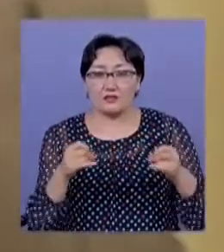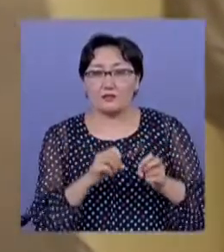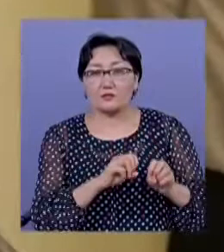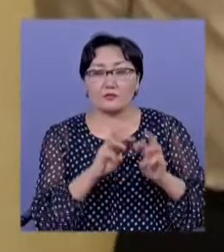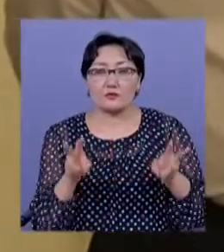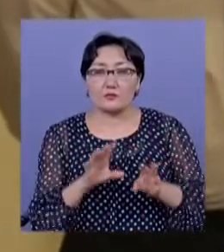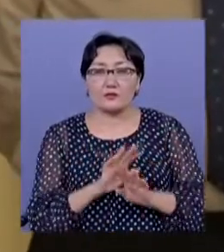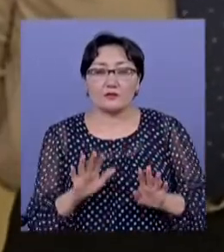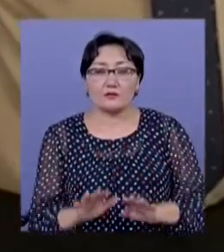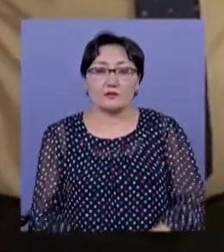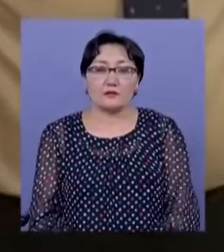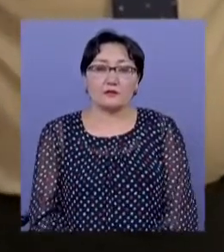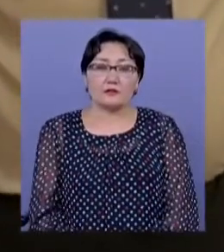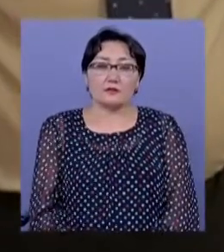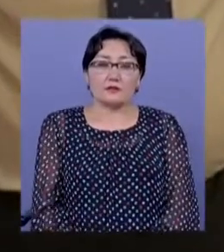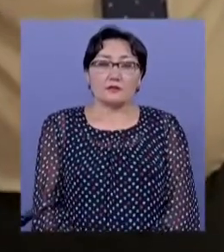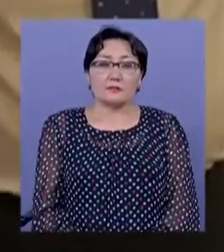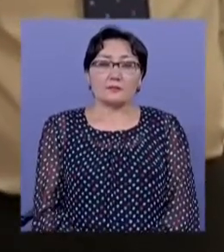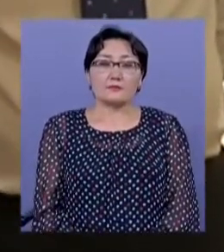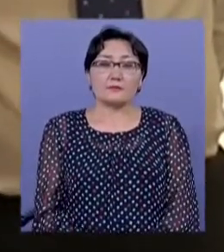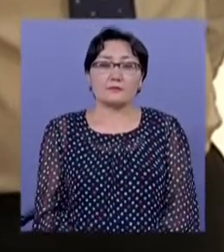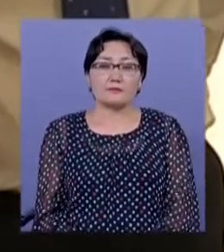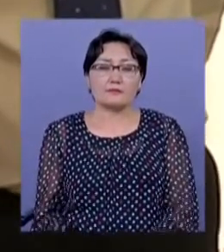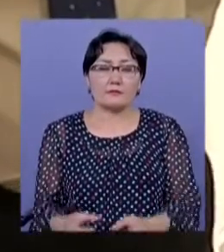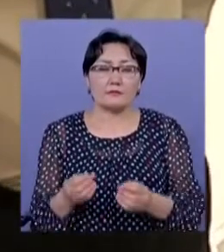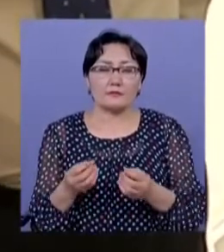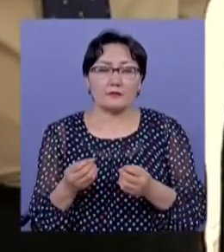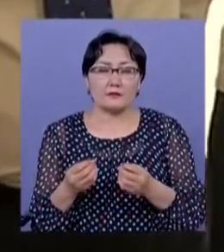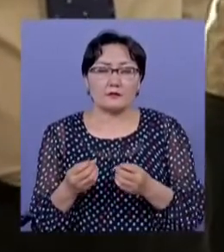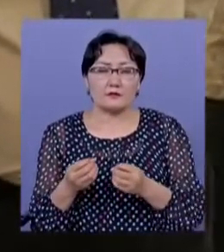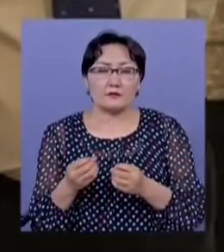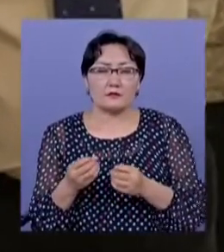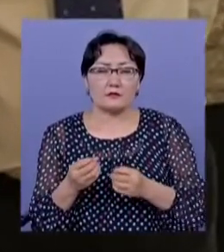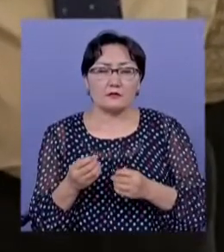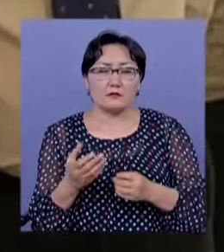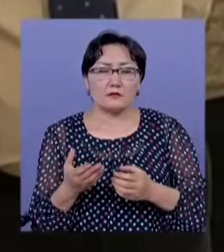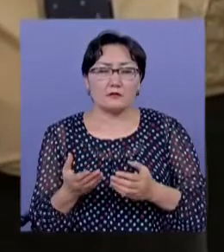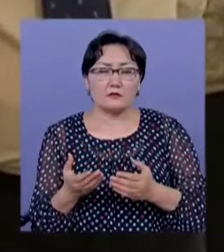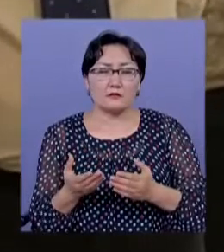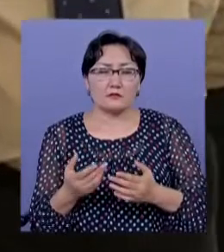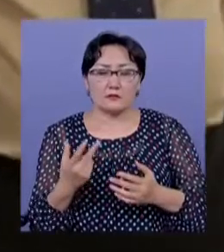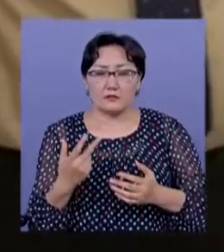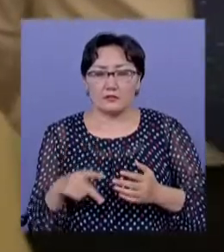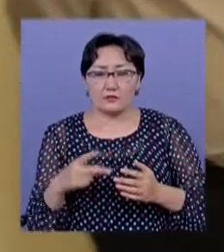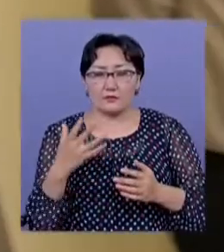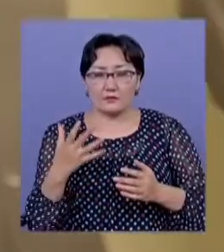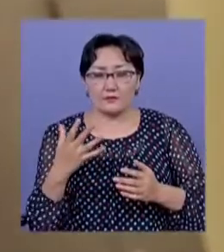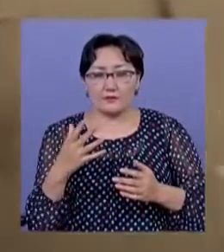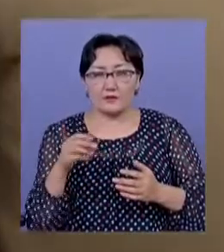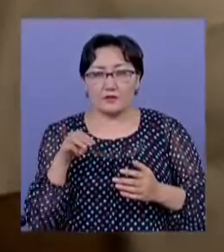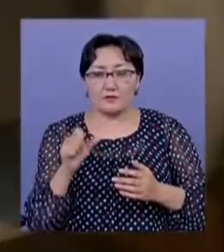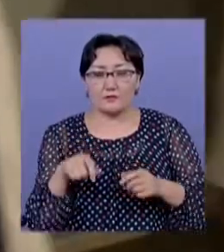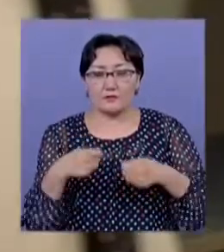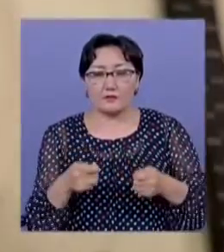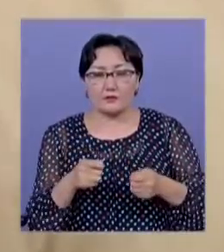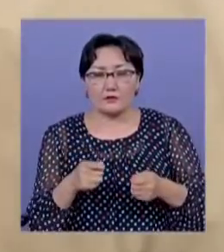енді келесі ертең тағы да бір келесі объект алады. Тағы да сол жұмыстары создырады. Егер 25 тамызға дейін тапсырмасын болса, онда